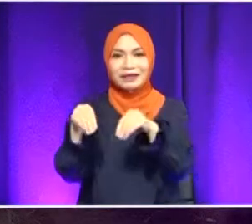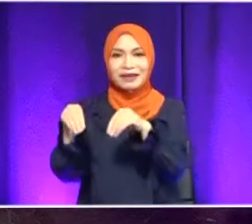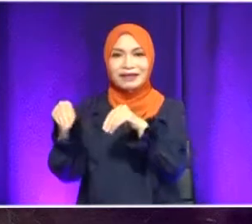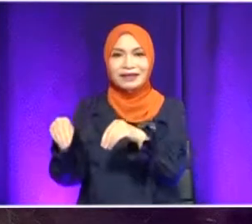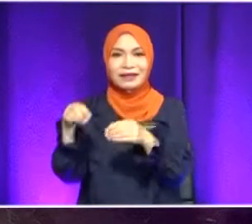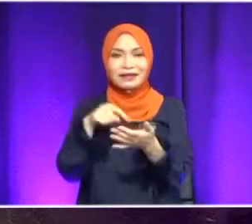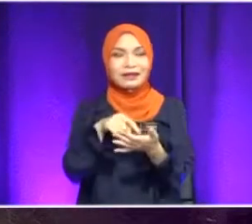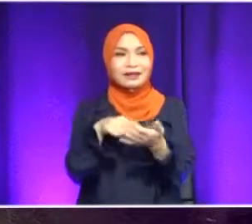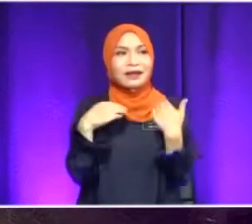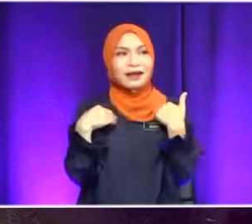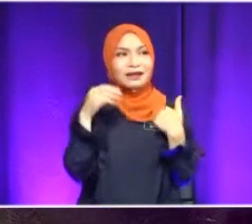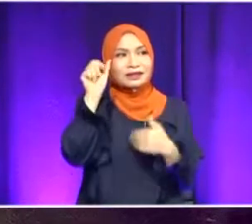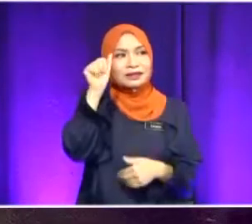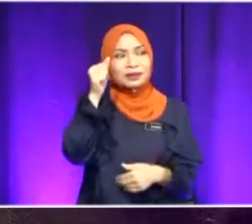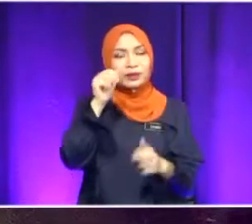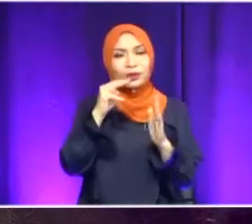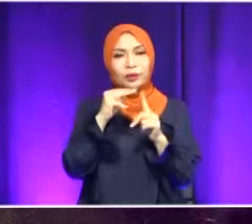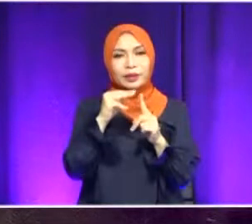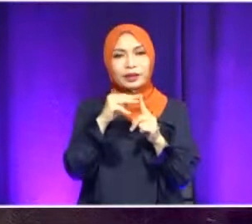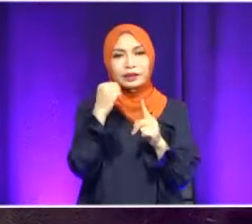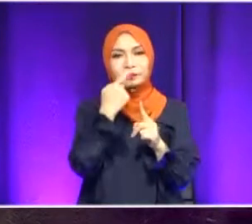arsani hati mereka